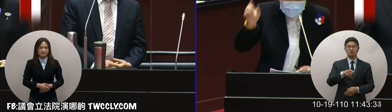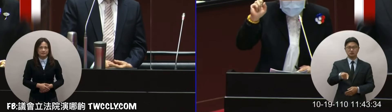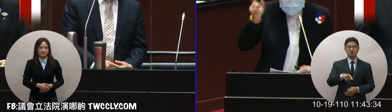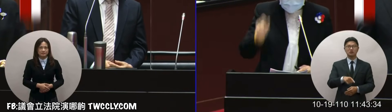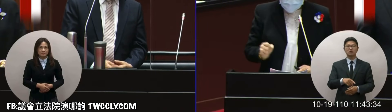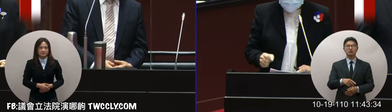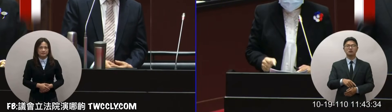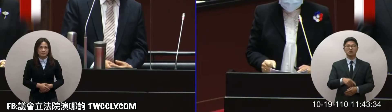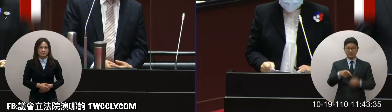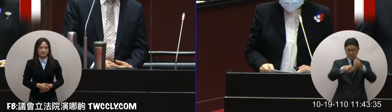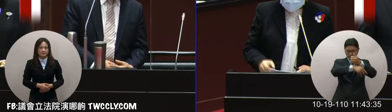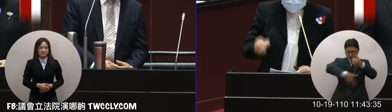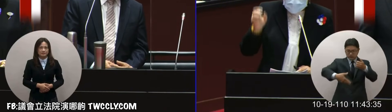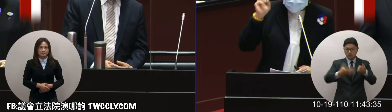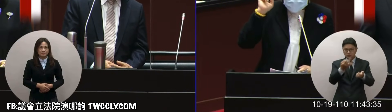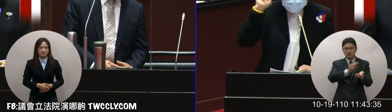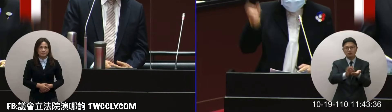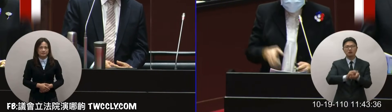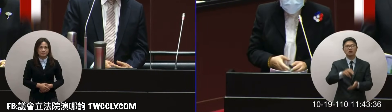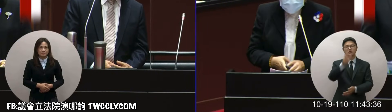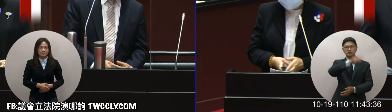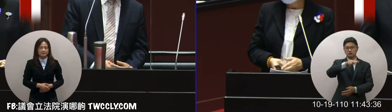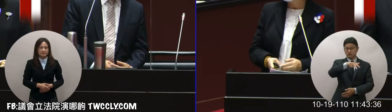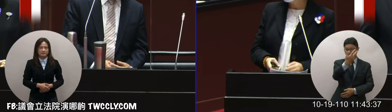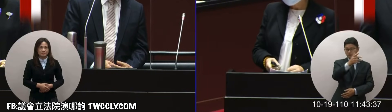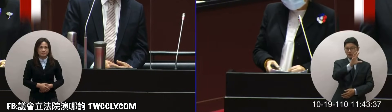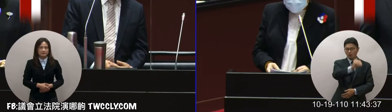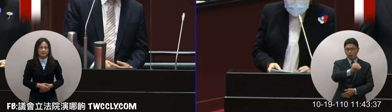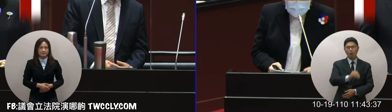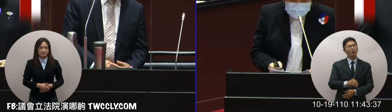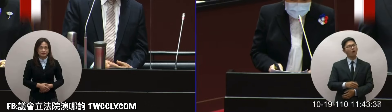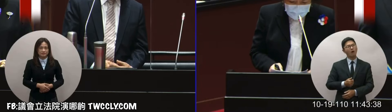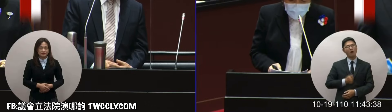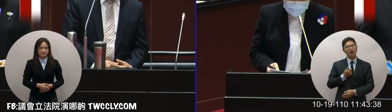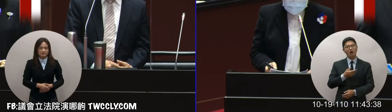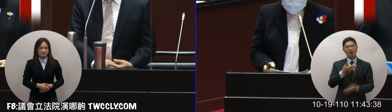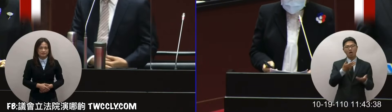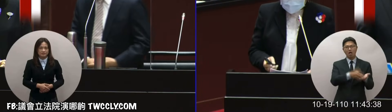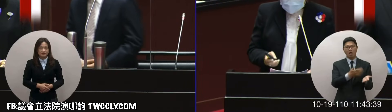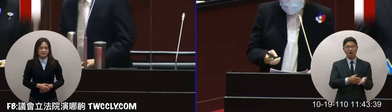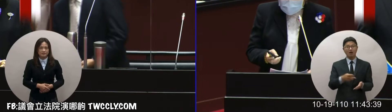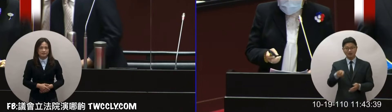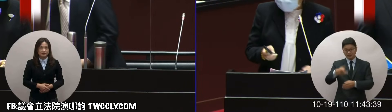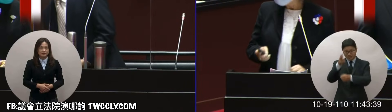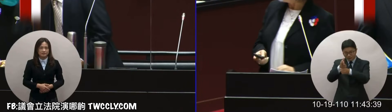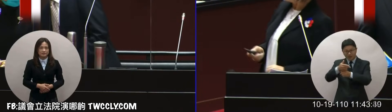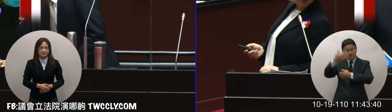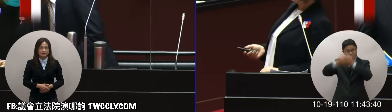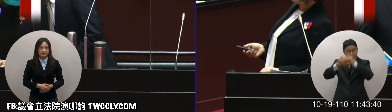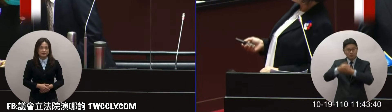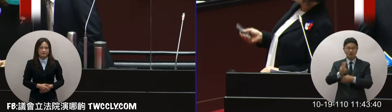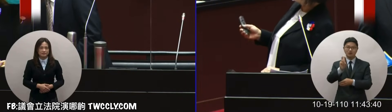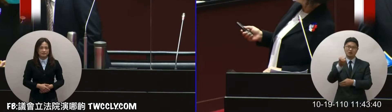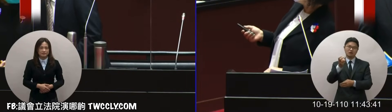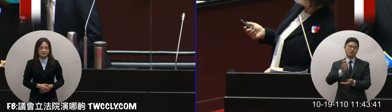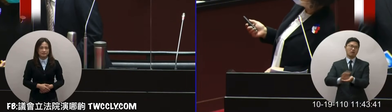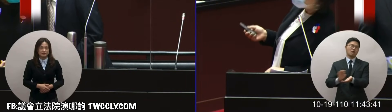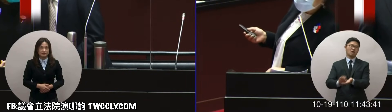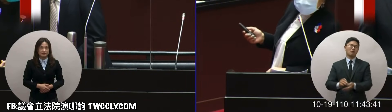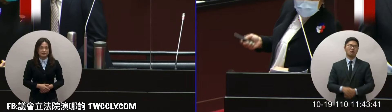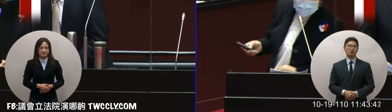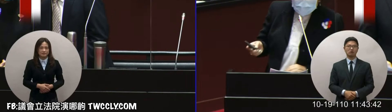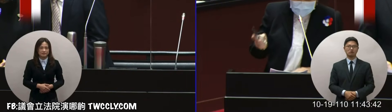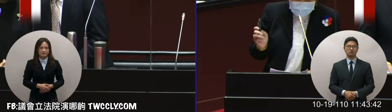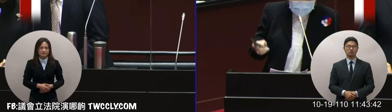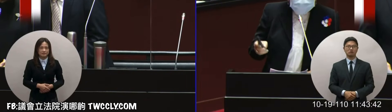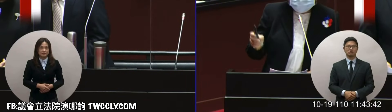7700万的系统哈。然后他连拍那个影片都20万啊，然后可是我们